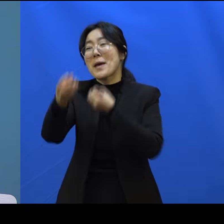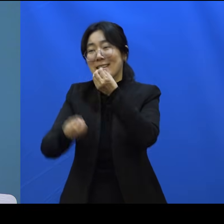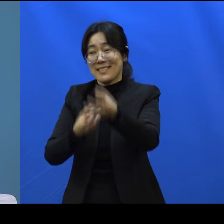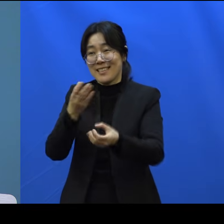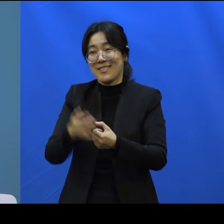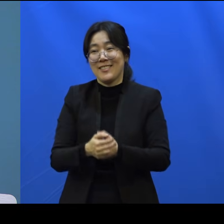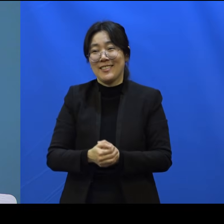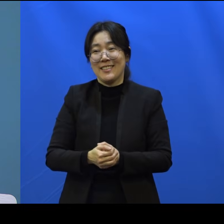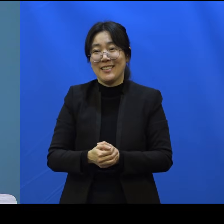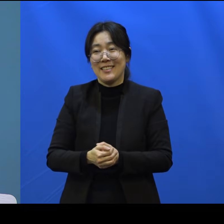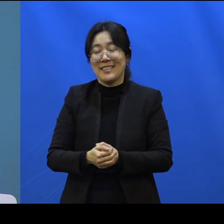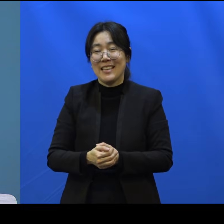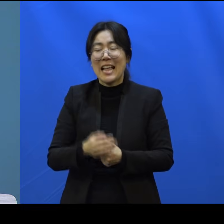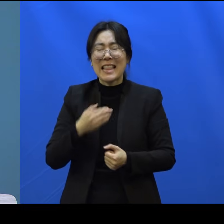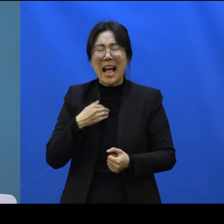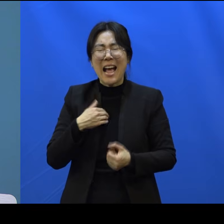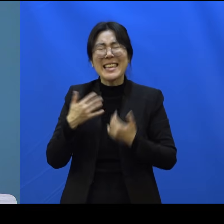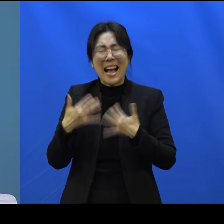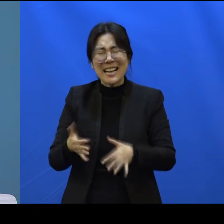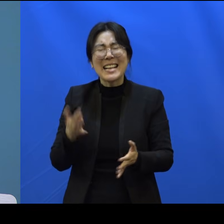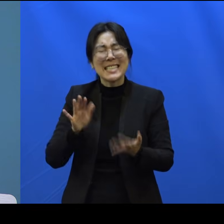하나님 은혜 없이는 살 수 없습니다.